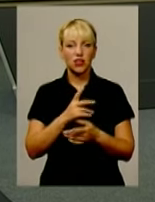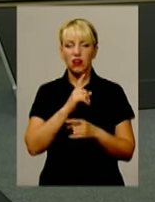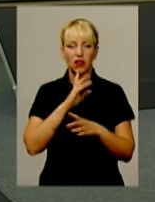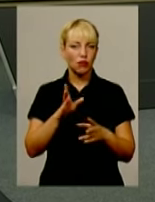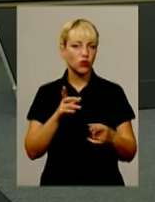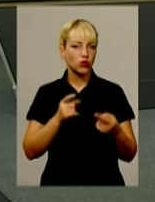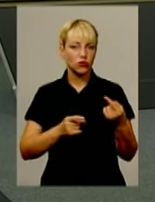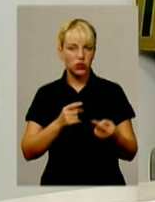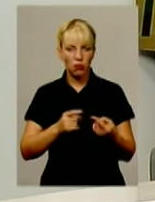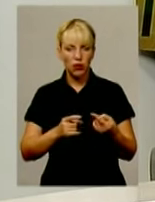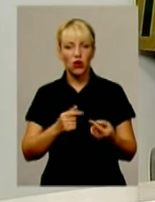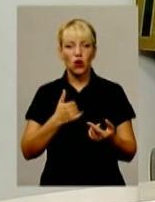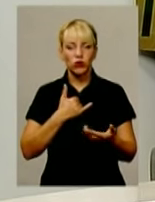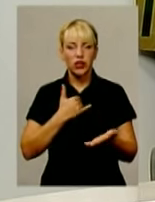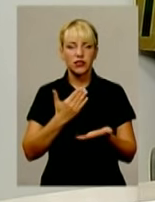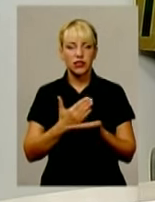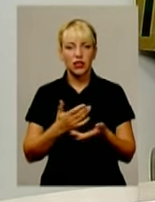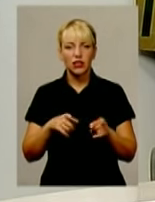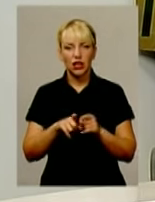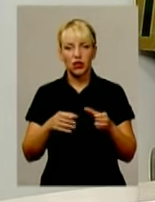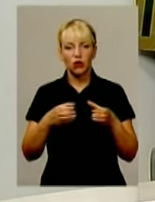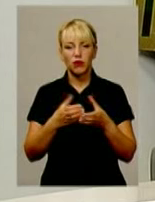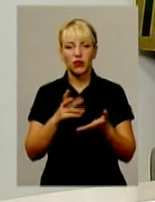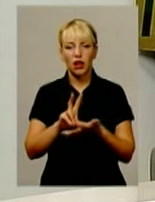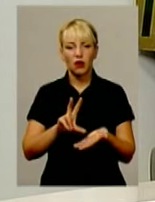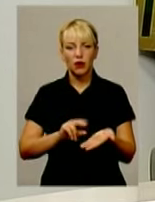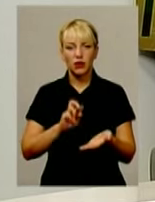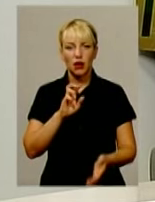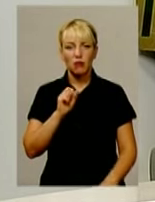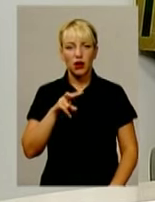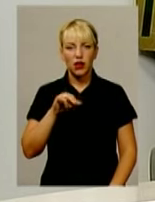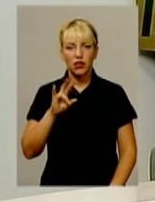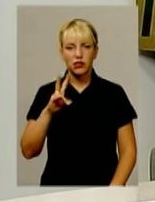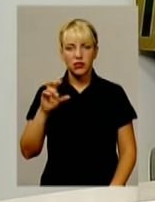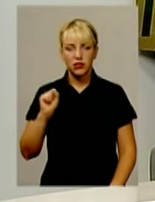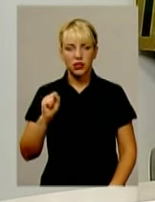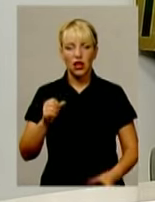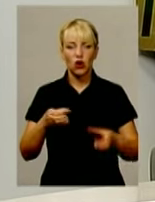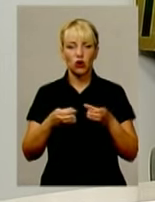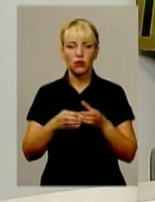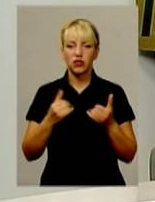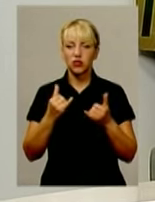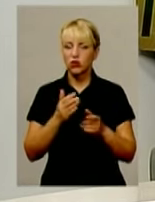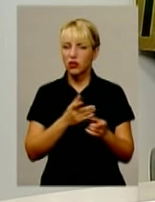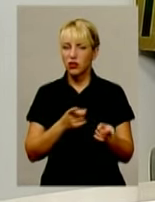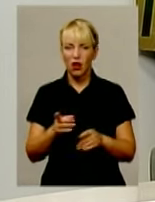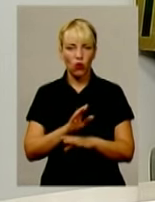заперечувати. Є на сьогодні такі громади. От, наприклад, Балинська громада, вона на сьогодні не